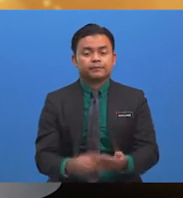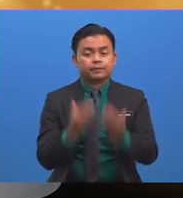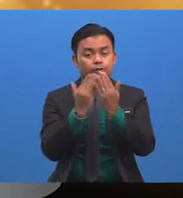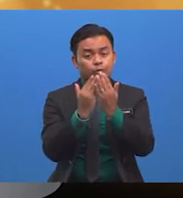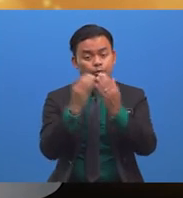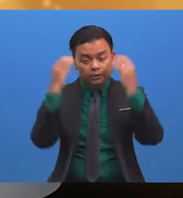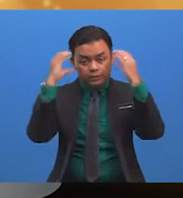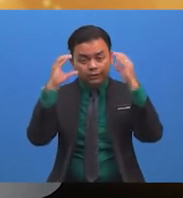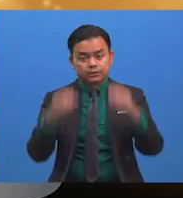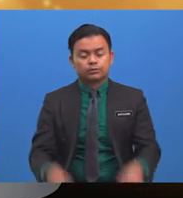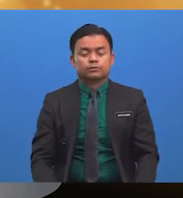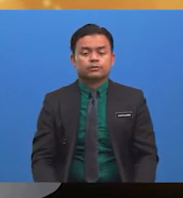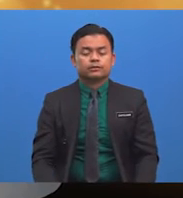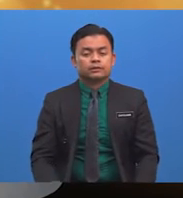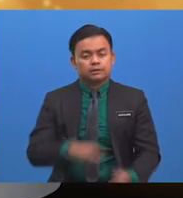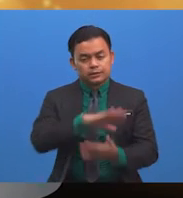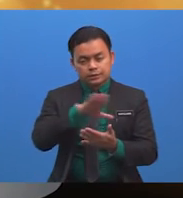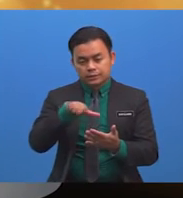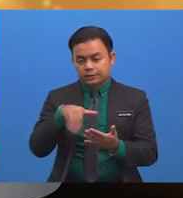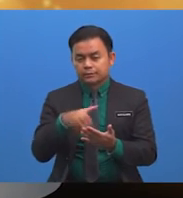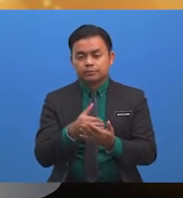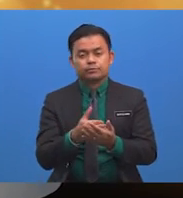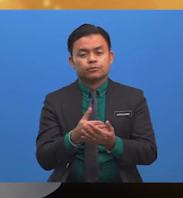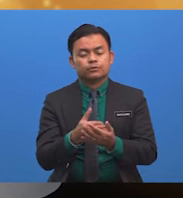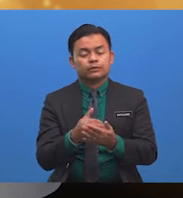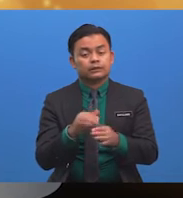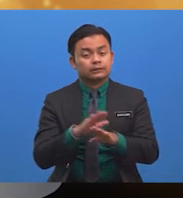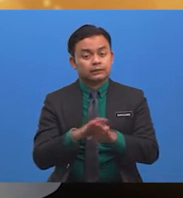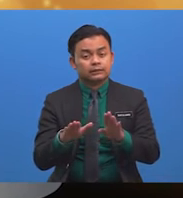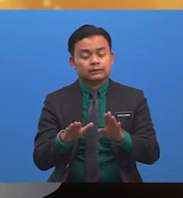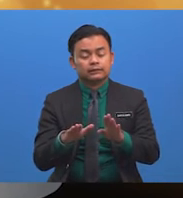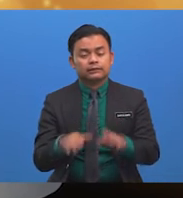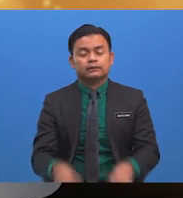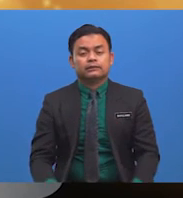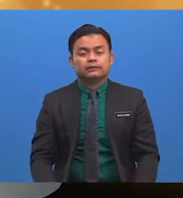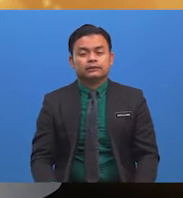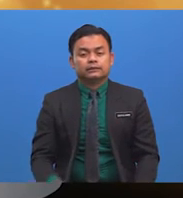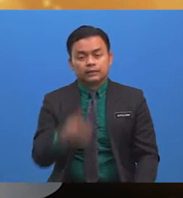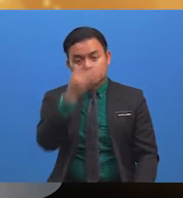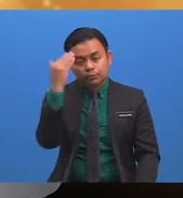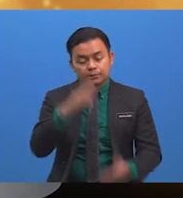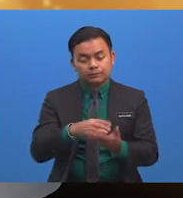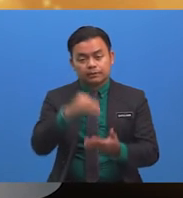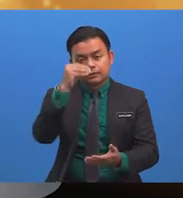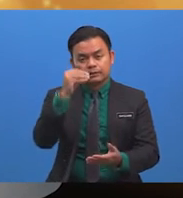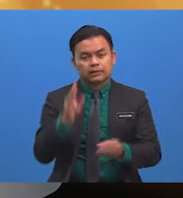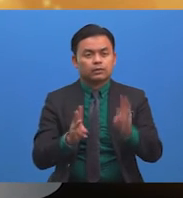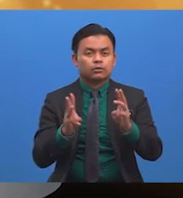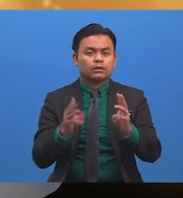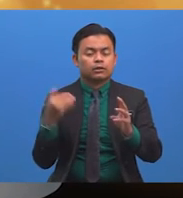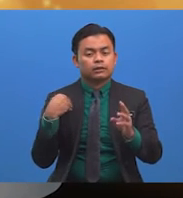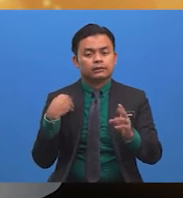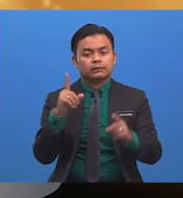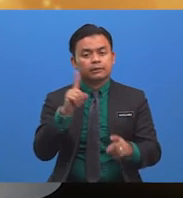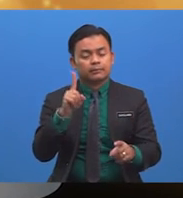topik. Doa cikgu, moga kamu akan sentiasa tidak ketinggalan dalam pelajaran walau di